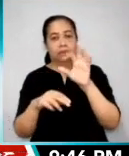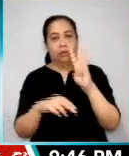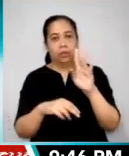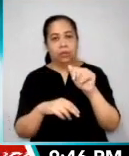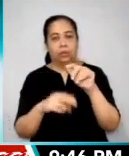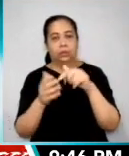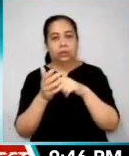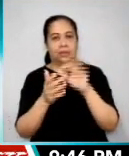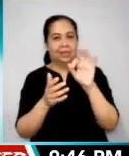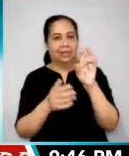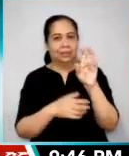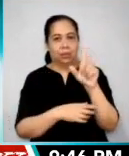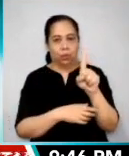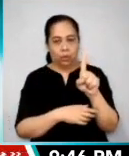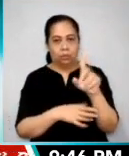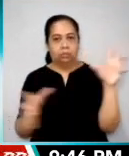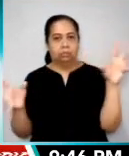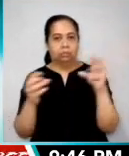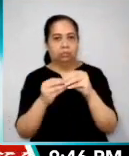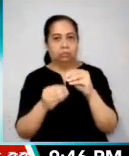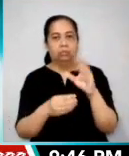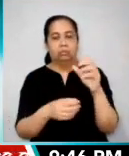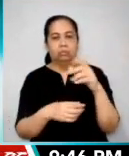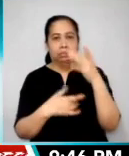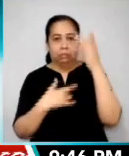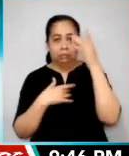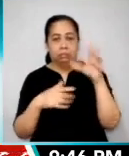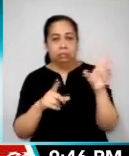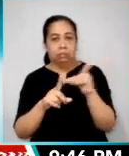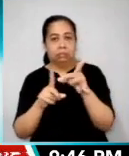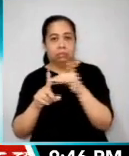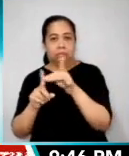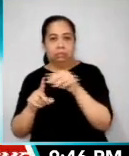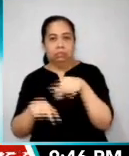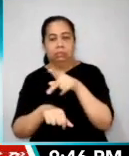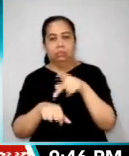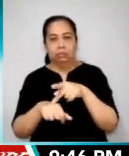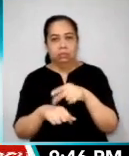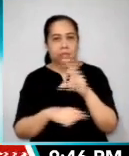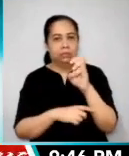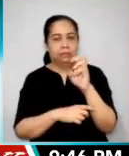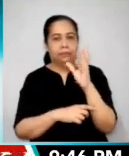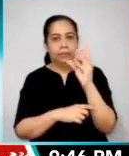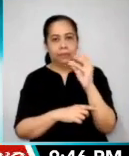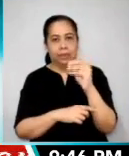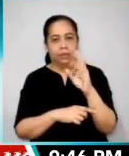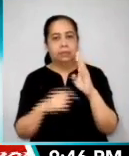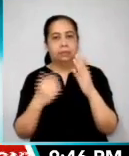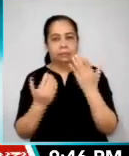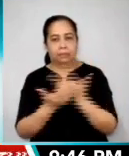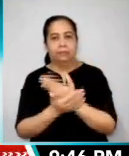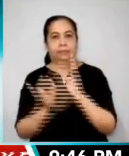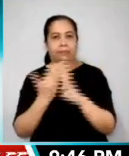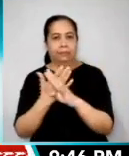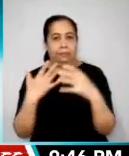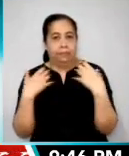914,971 ang kabuuang kaso ng COVID-19 sa Pilipinas. 650 ang mga bagong gumaling, kaya